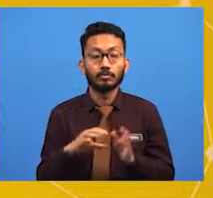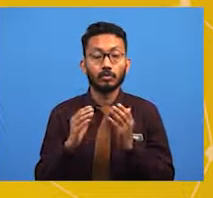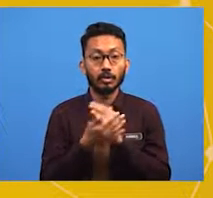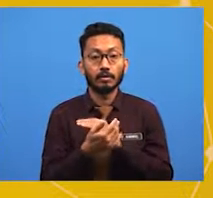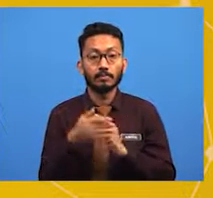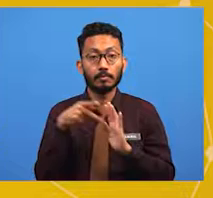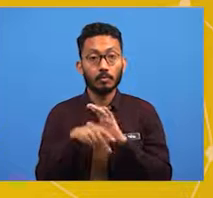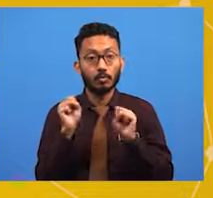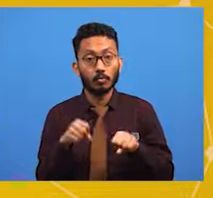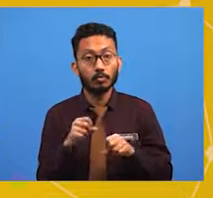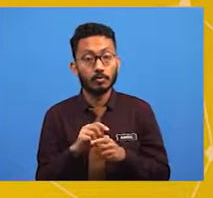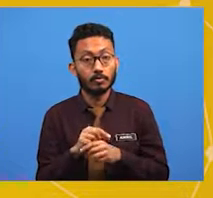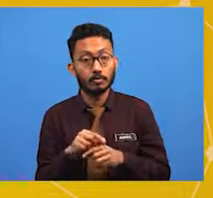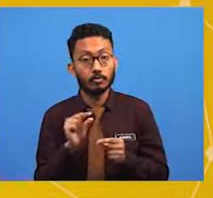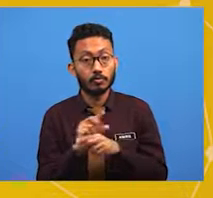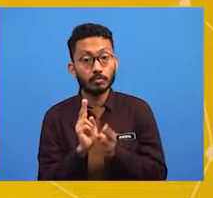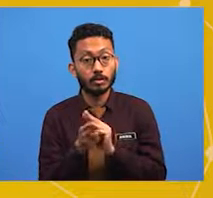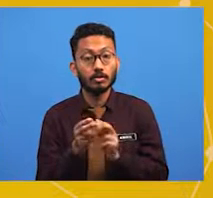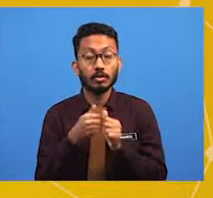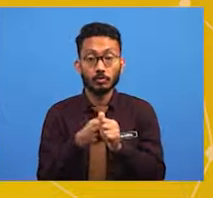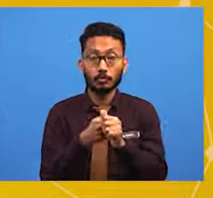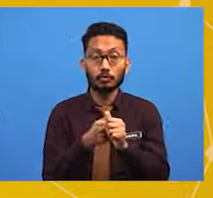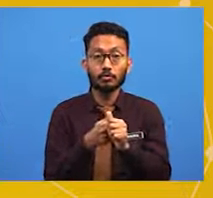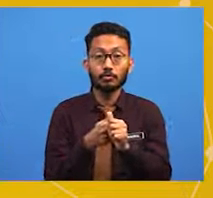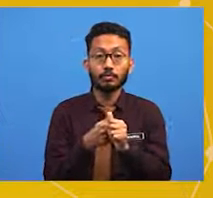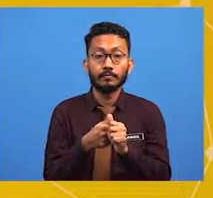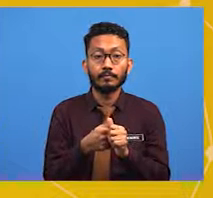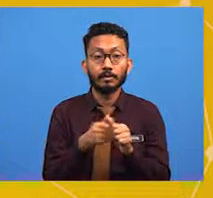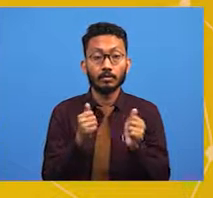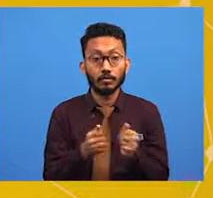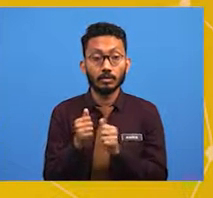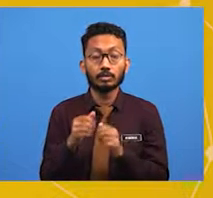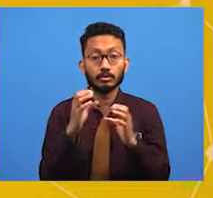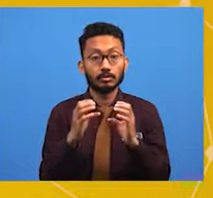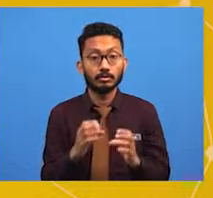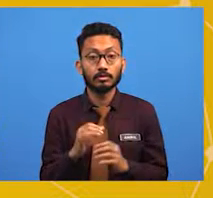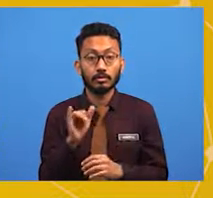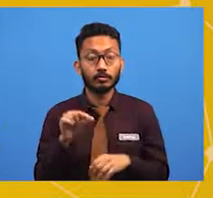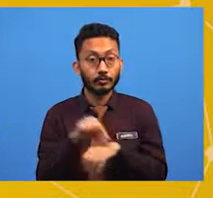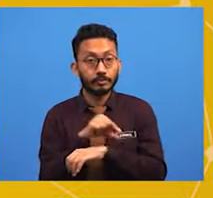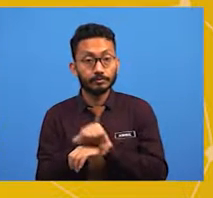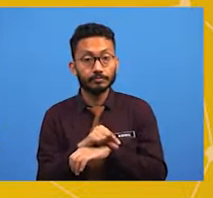supaya kod-kod atur cara yang dibangunkan dapat difahami dengan mudah.